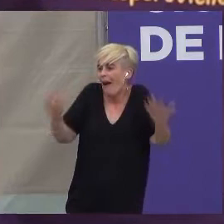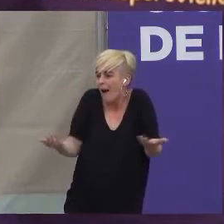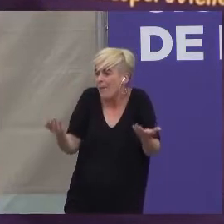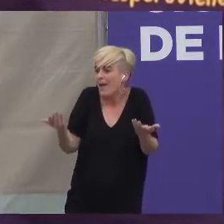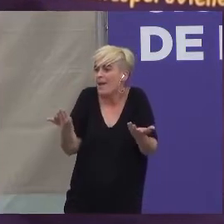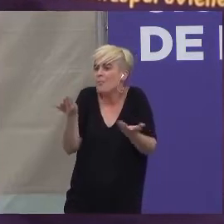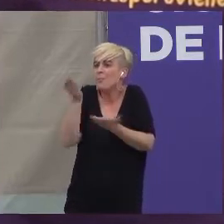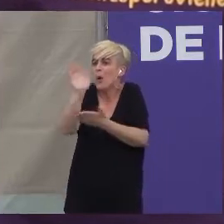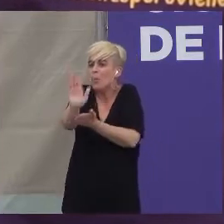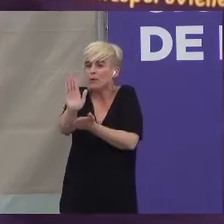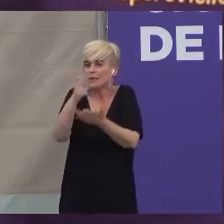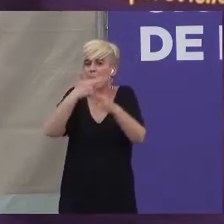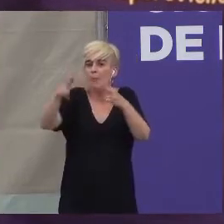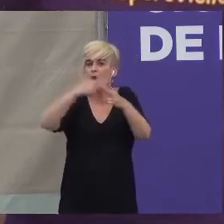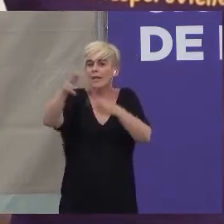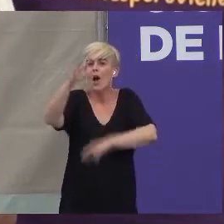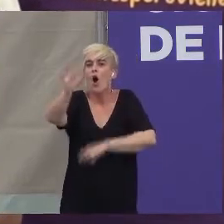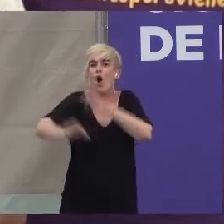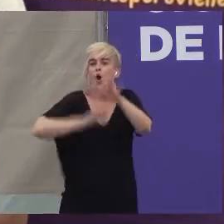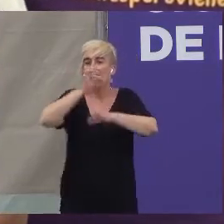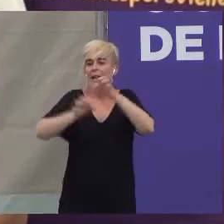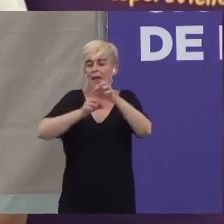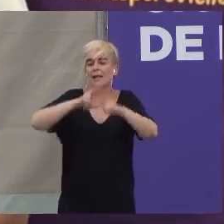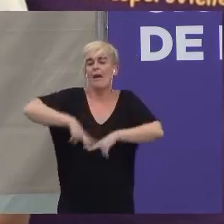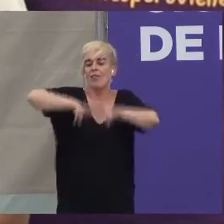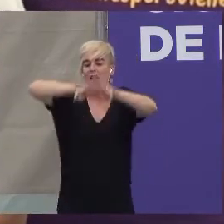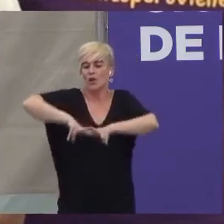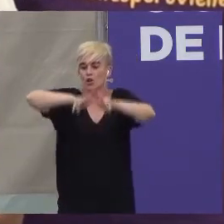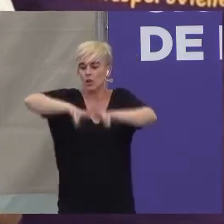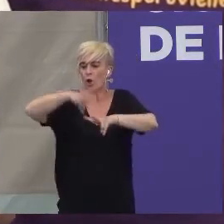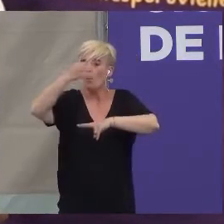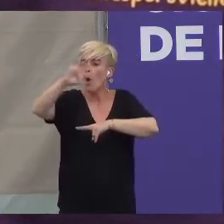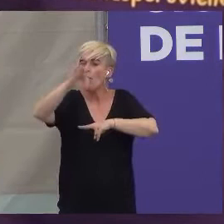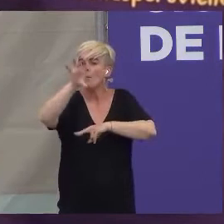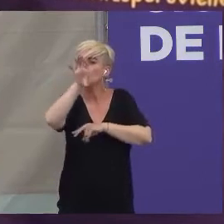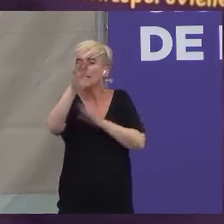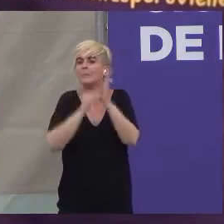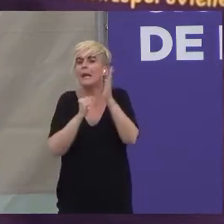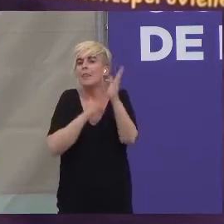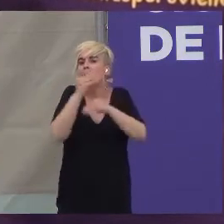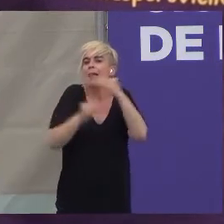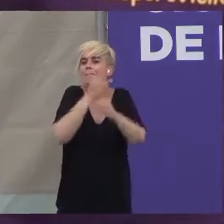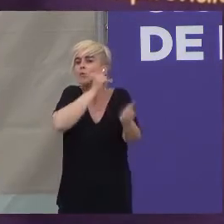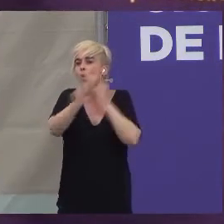proposta política i organitzativa i quin diagnòstic fem en Podem per al País Valencià.